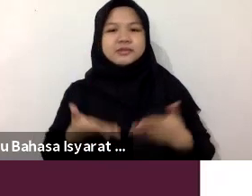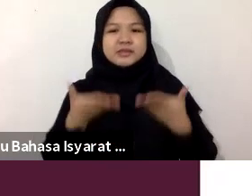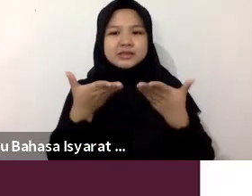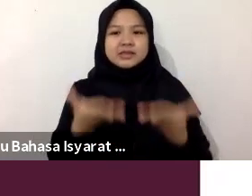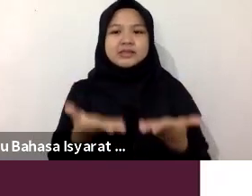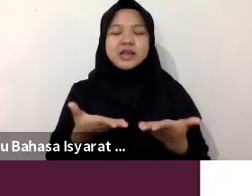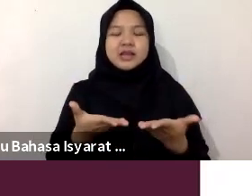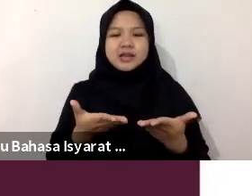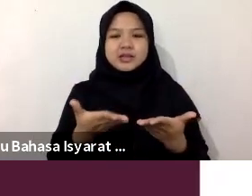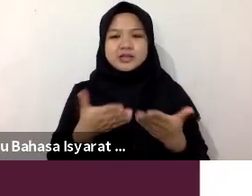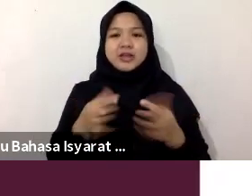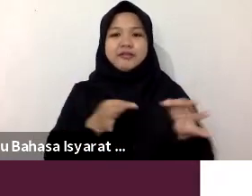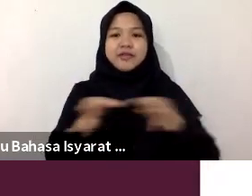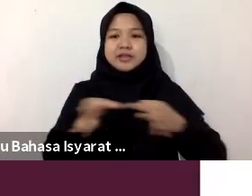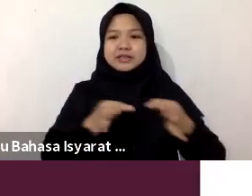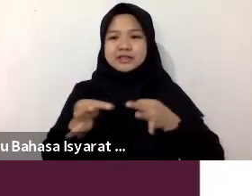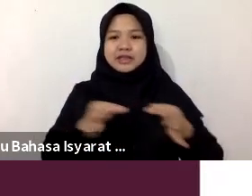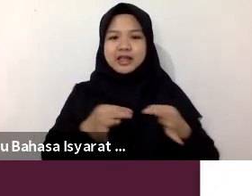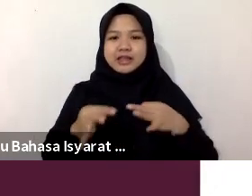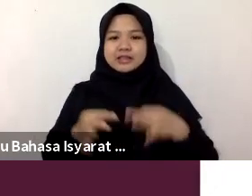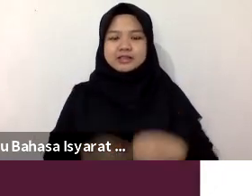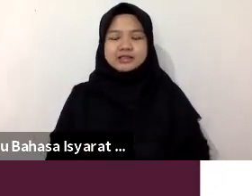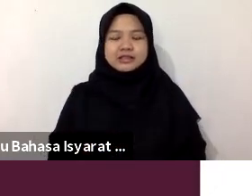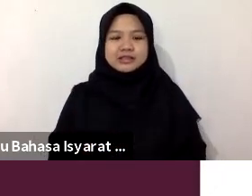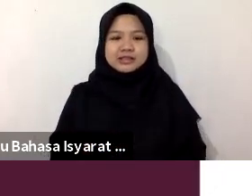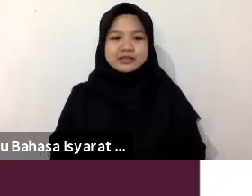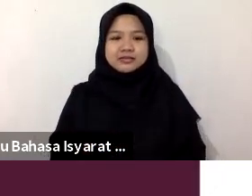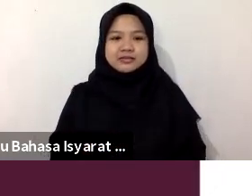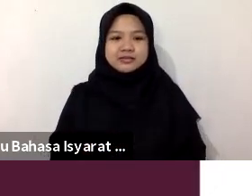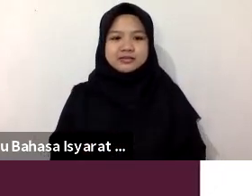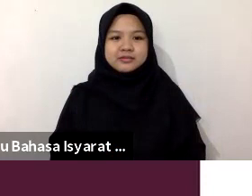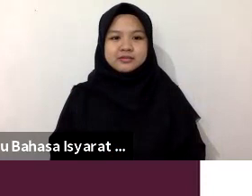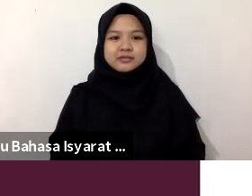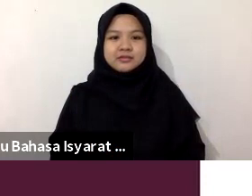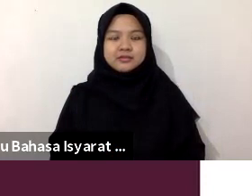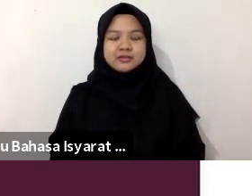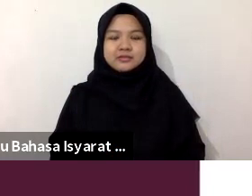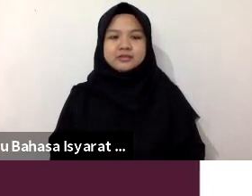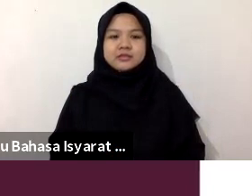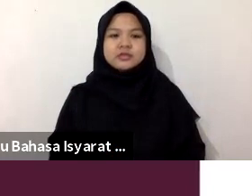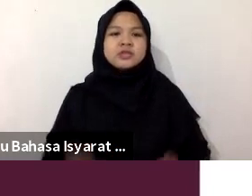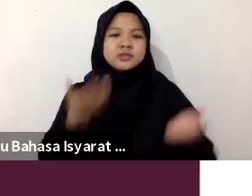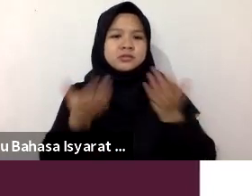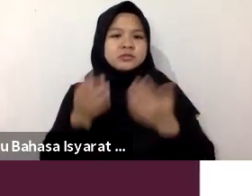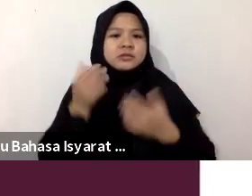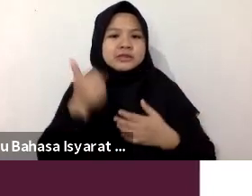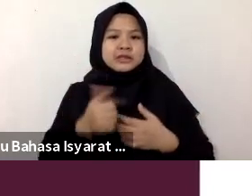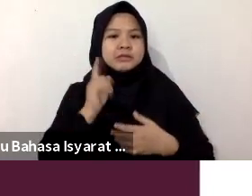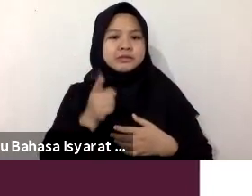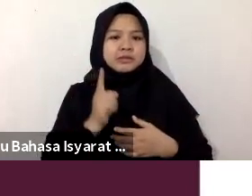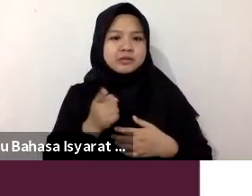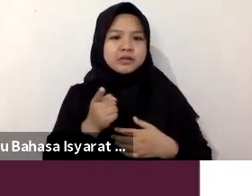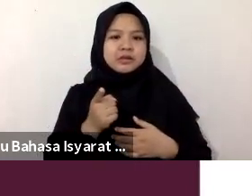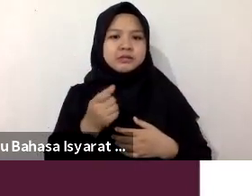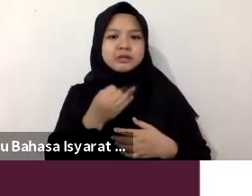menyediakan fasilitasnya yang cukup. Ya, jadi selain itu diperkirakan dapat menyebabkan